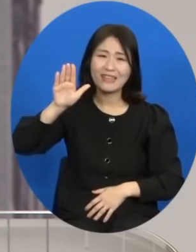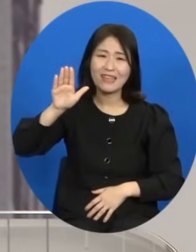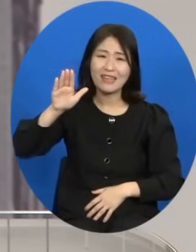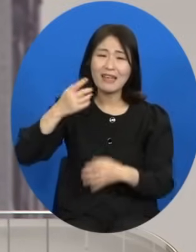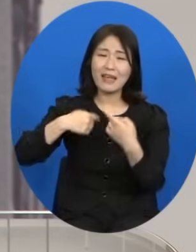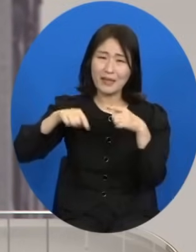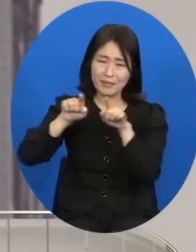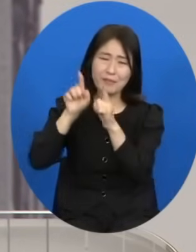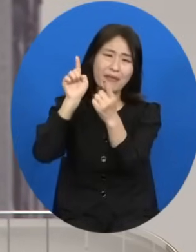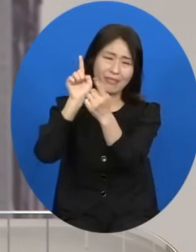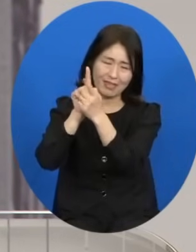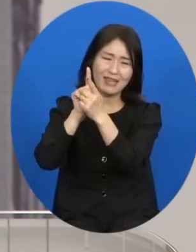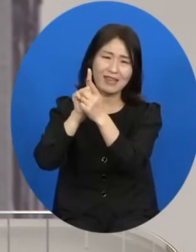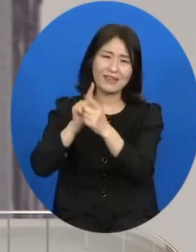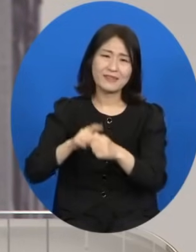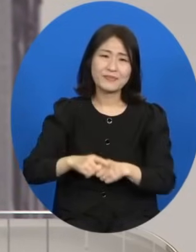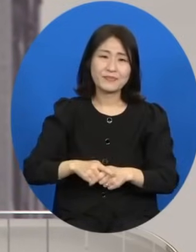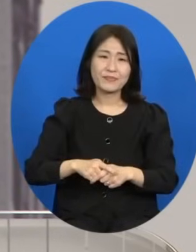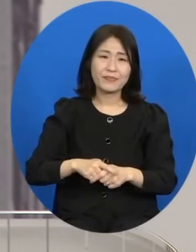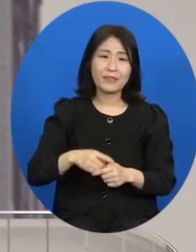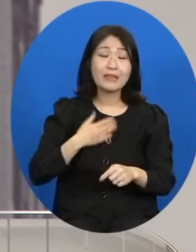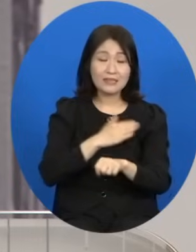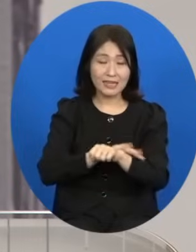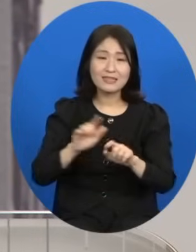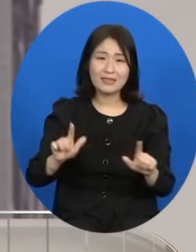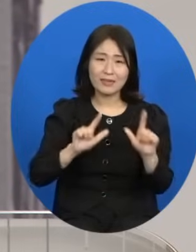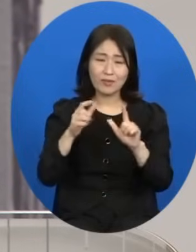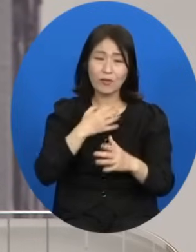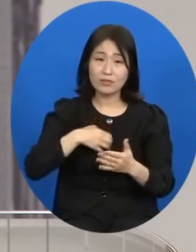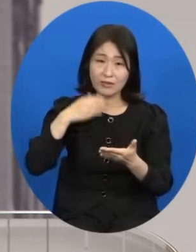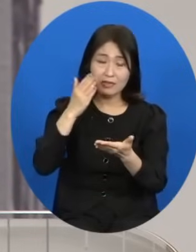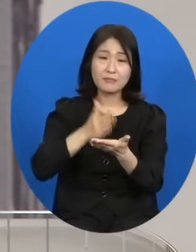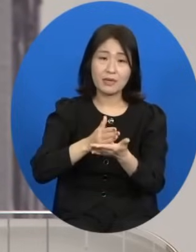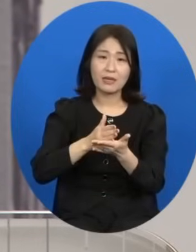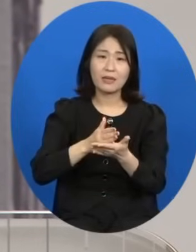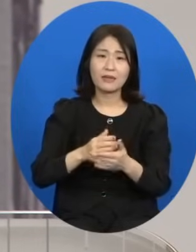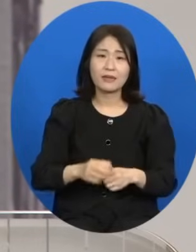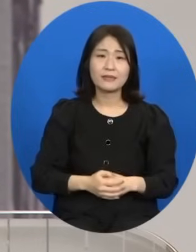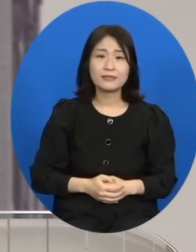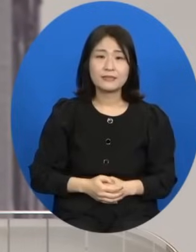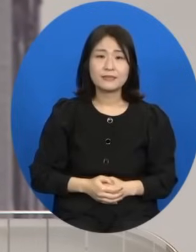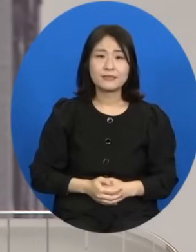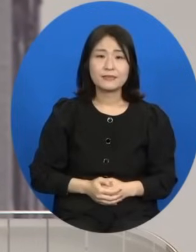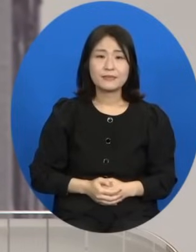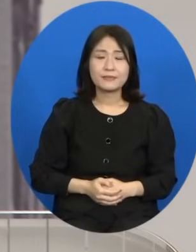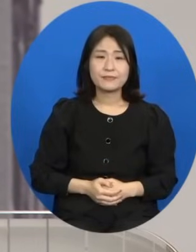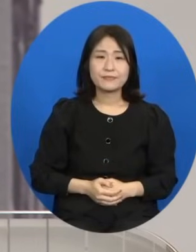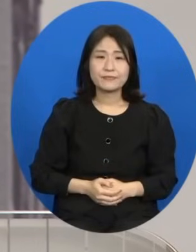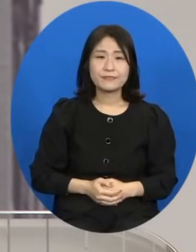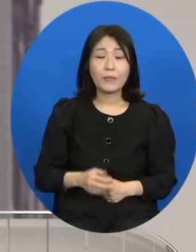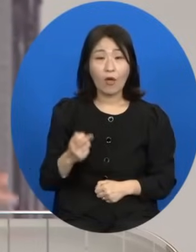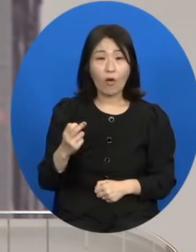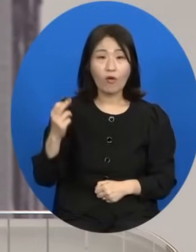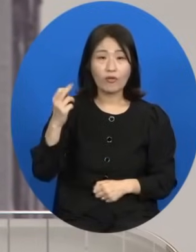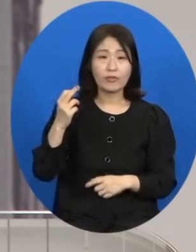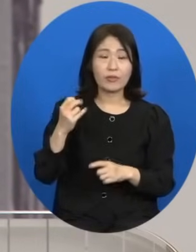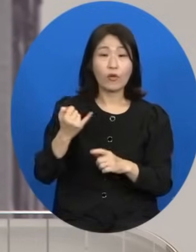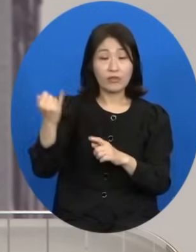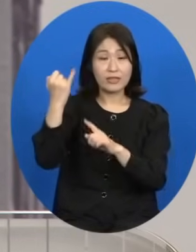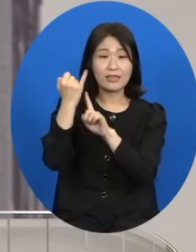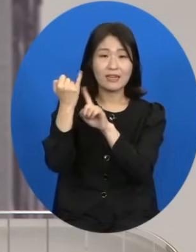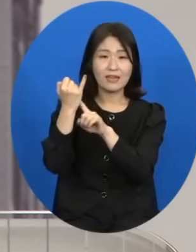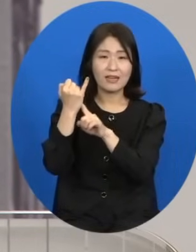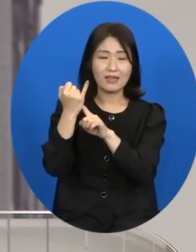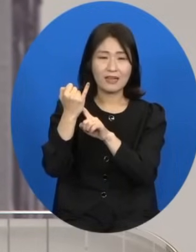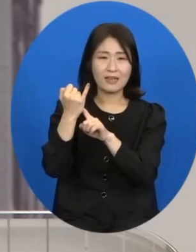만나 다 걱정하지 마 잘 살 거야 언니가 또 왔어요 동생